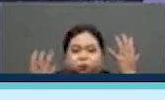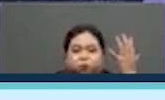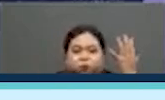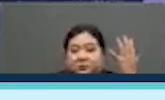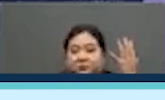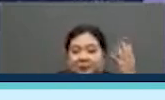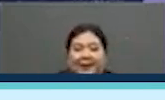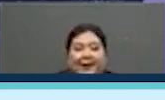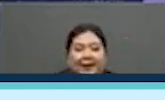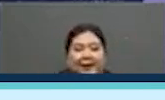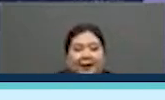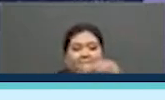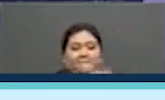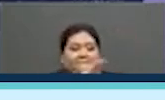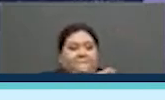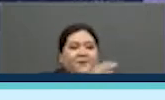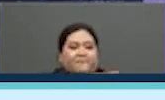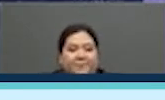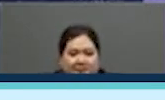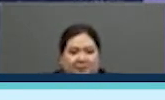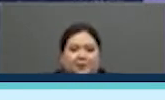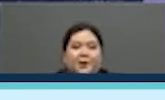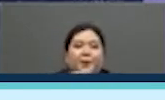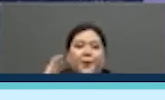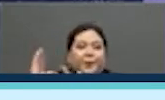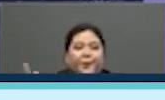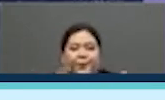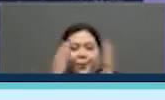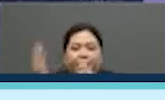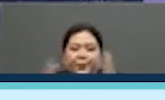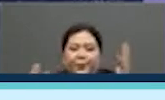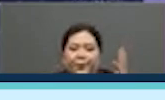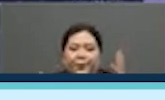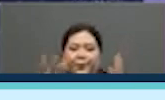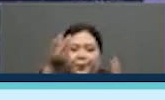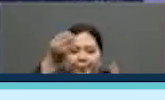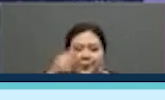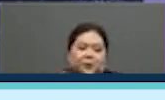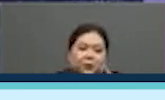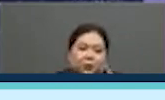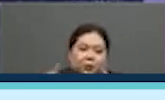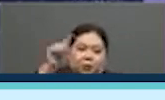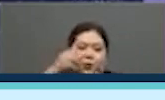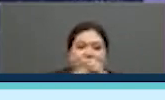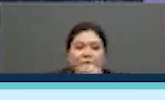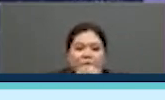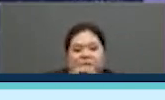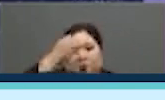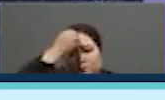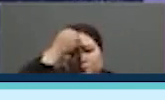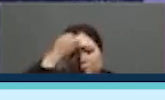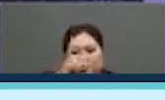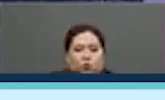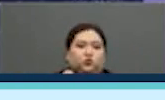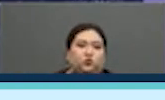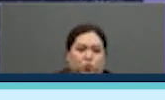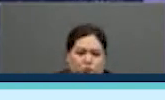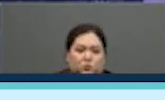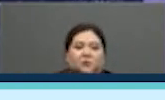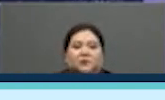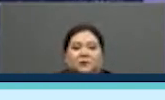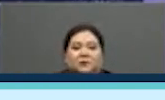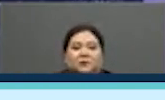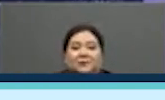นายสมควรต้นจานผู้อำนวยการกองพยากรณ์อากาศกรมอุตุนิยมวิทยาเปิดเผยว่าพายุกระท้อนได้ส่งผลกระทบต่อ